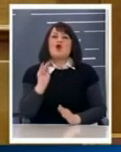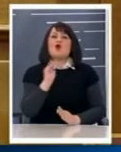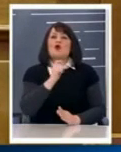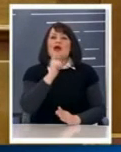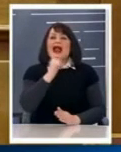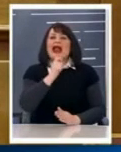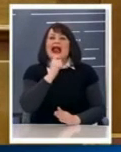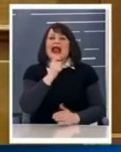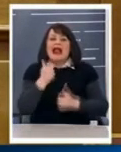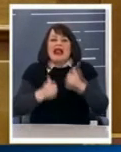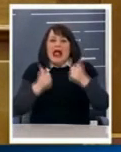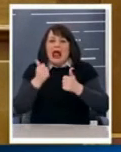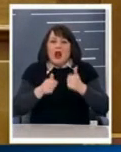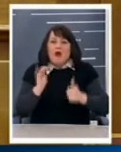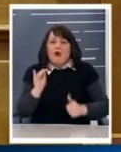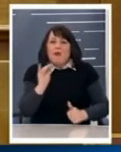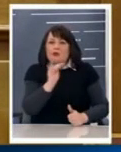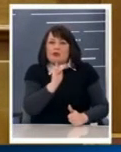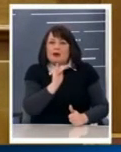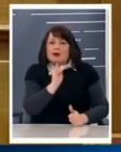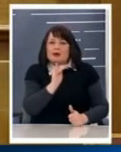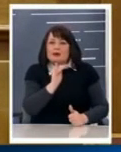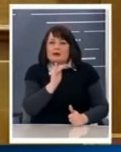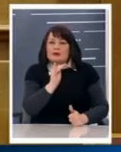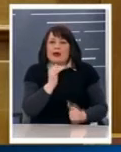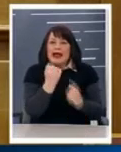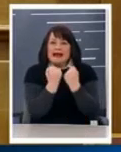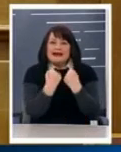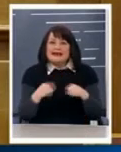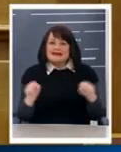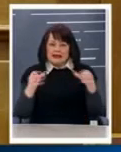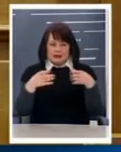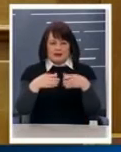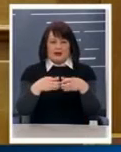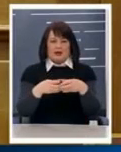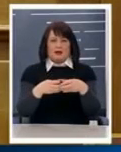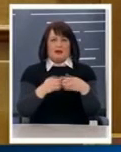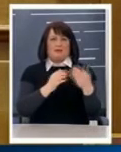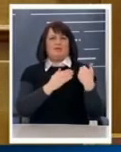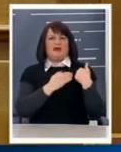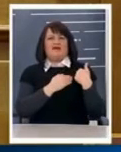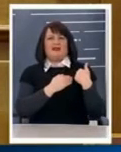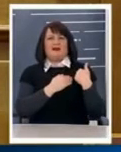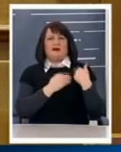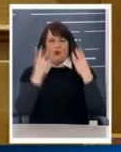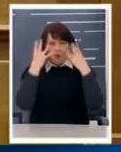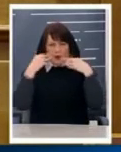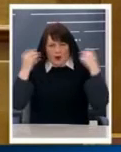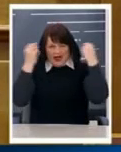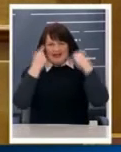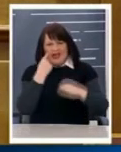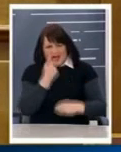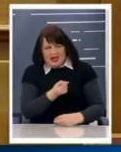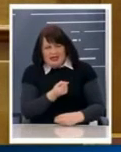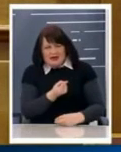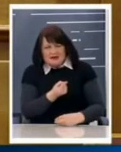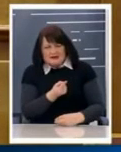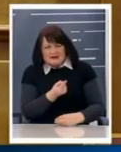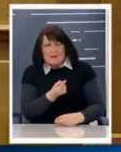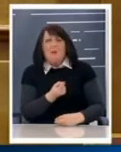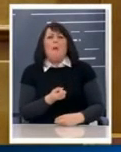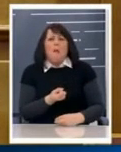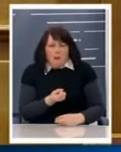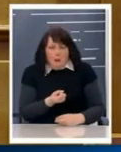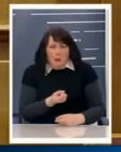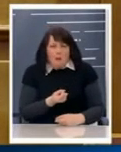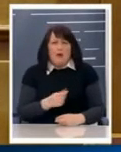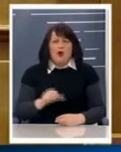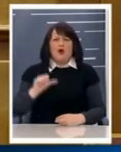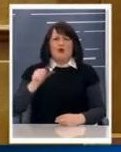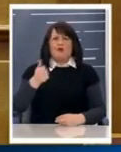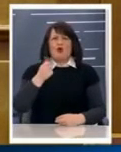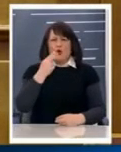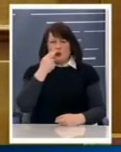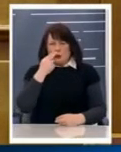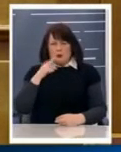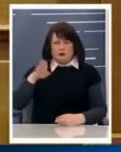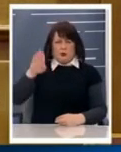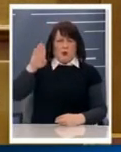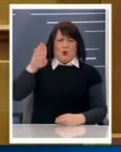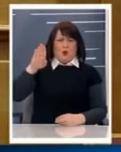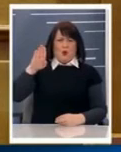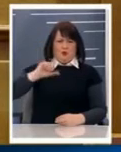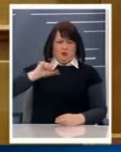δημοσκοπήσεις, ανεξάρτητη αρχή. Γιατί και στην Ολλανδία είδατε τι έγινε με τις δημοσκοπήσεις. Λέγανε θα βγει πρώτος αυτός ο